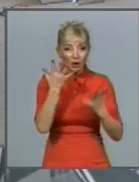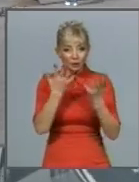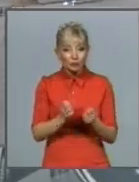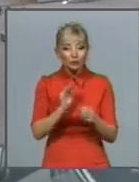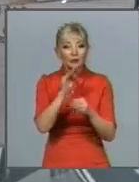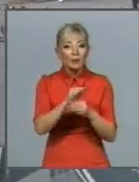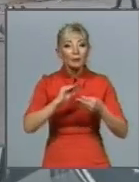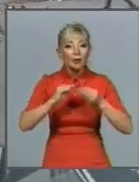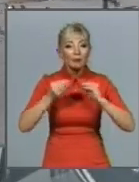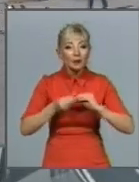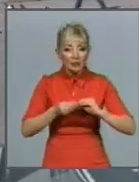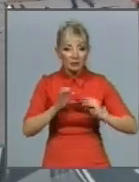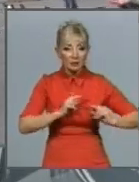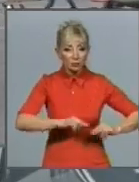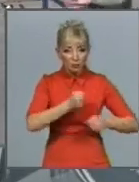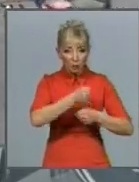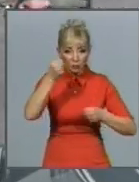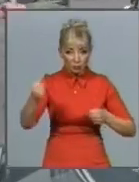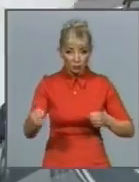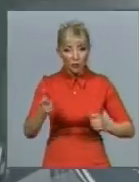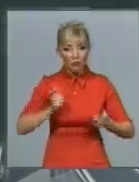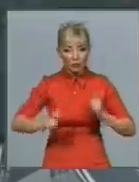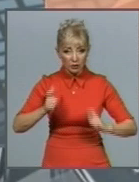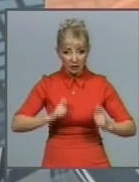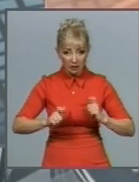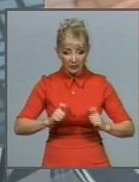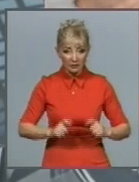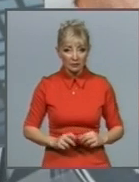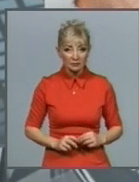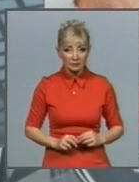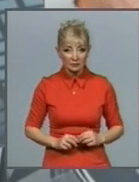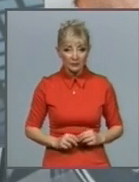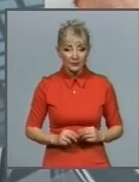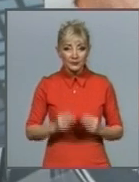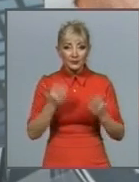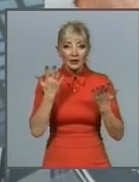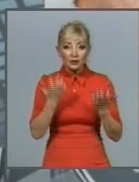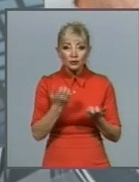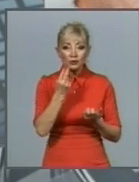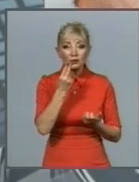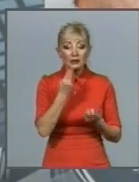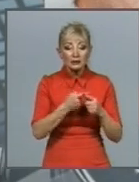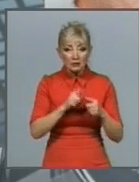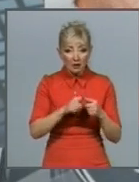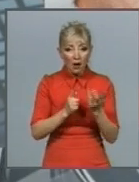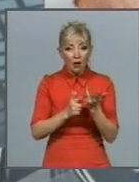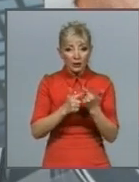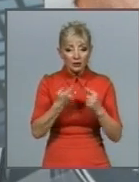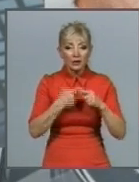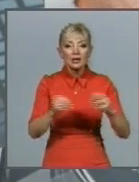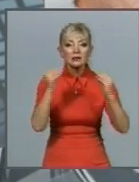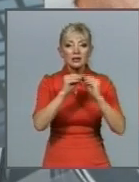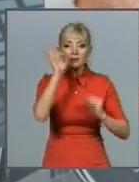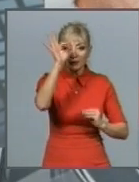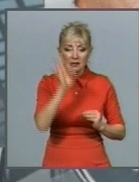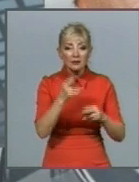існує проблема із працевлаштуванням студентів. І ще цифра, яка викликає занепокоєння, це